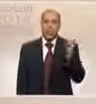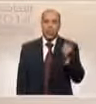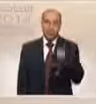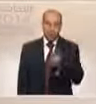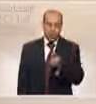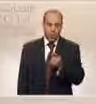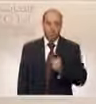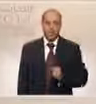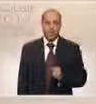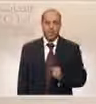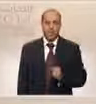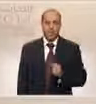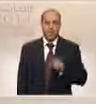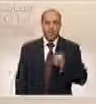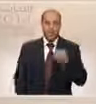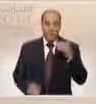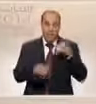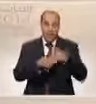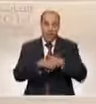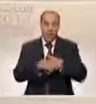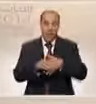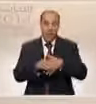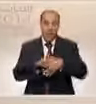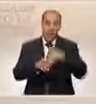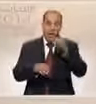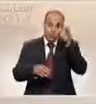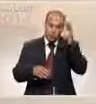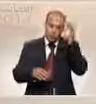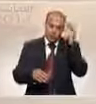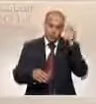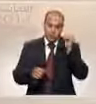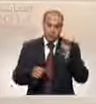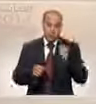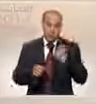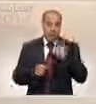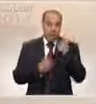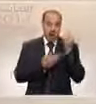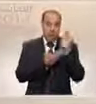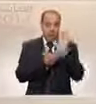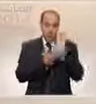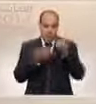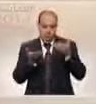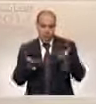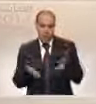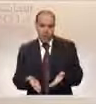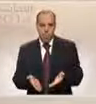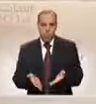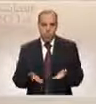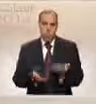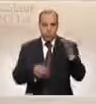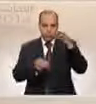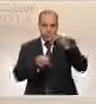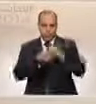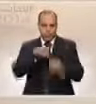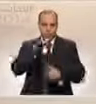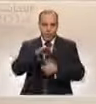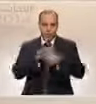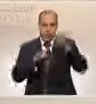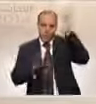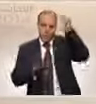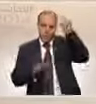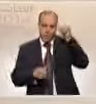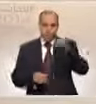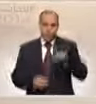في داخل الوطن وفي خارجي عارضوا عليكم اليوم ترشح الى رئاسه الجمهوريه لسنه